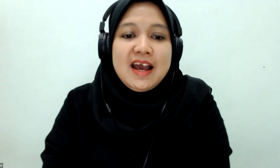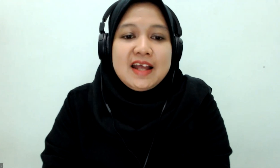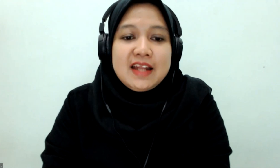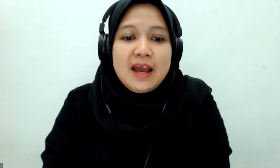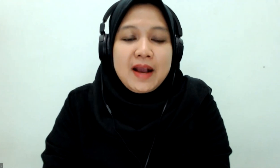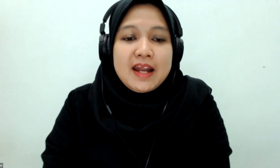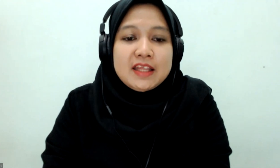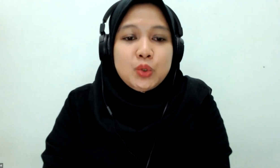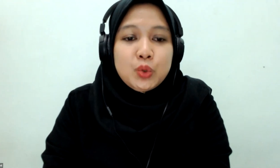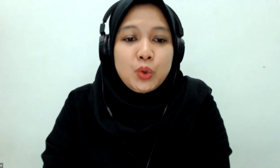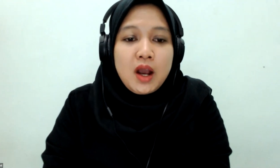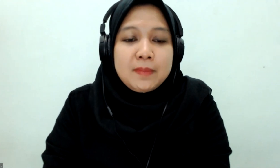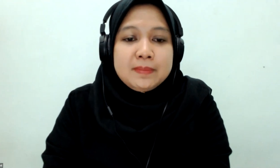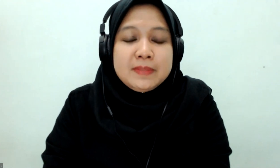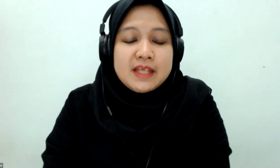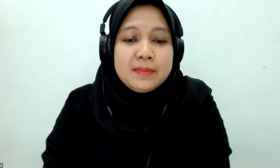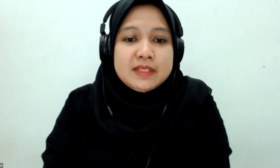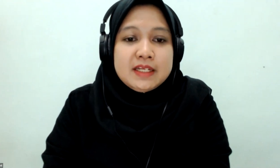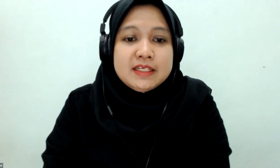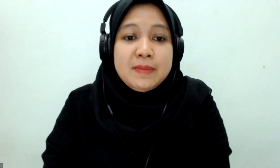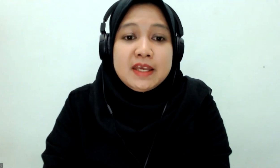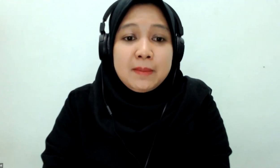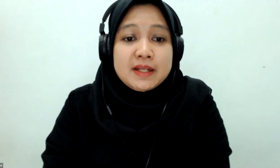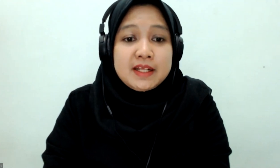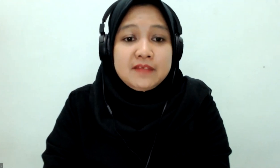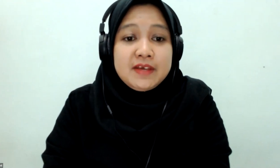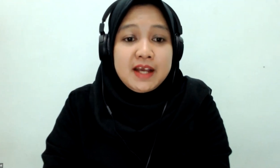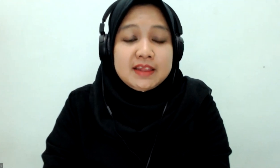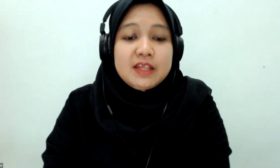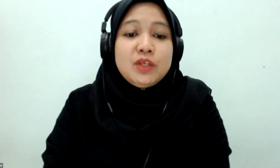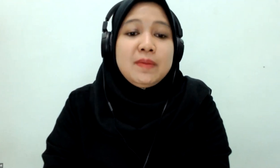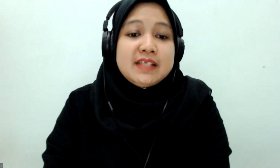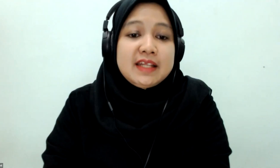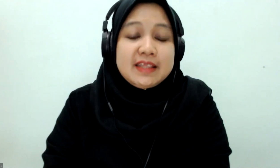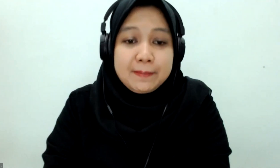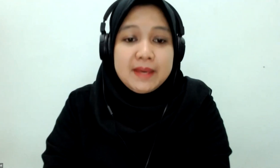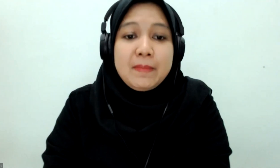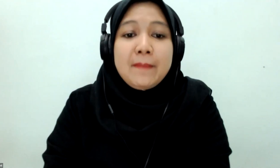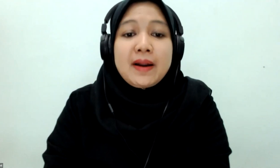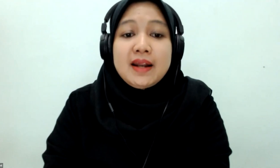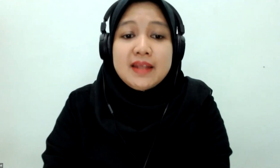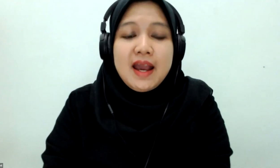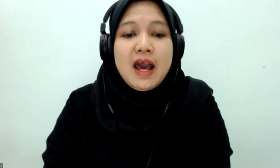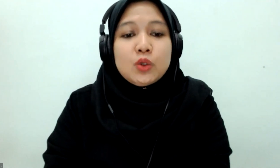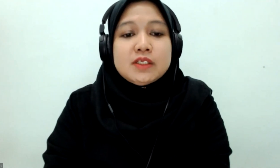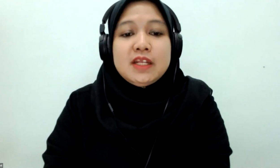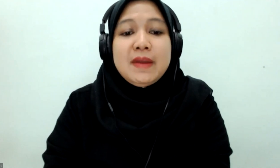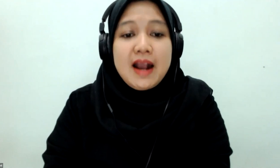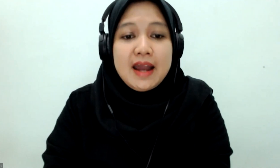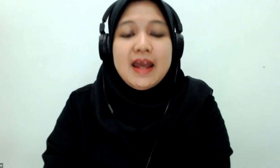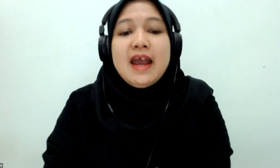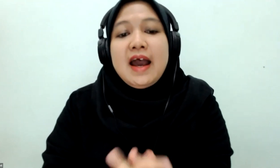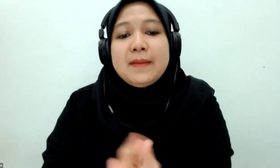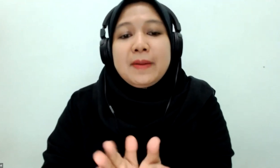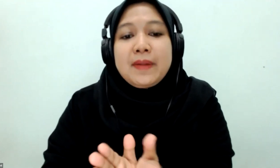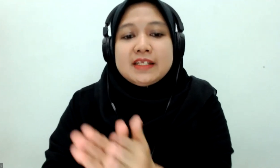bisa Apakah nanti guru akan bisa menjadi GB yang bersertifikat tentunya besok tetapi memang perannya harus